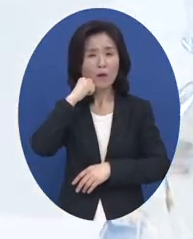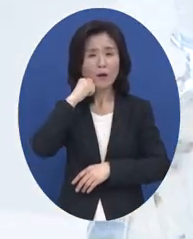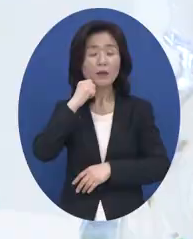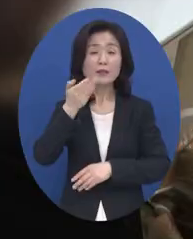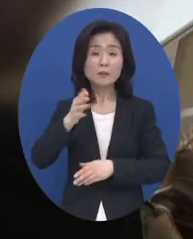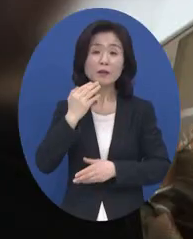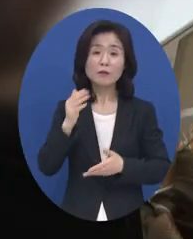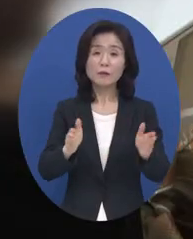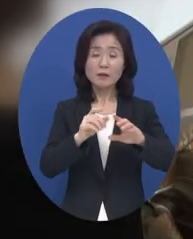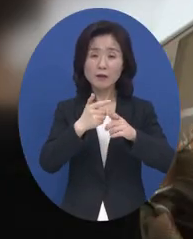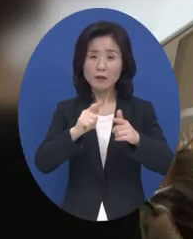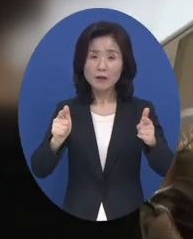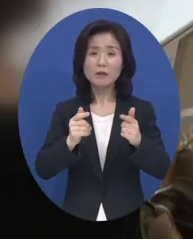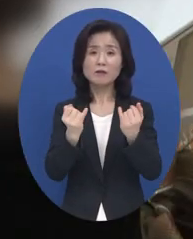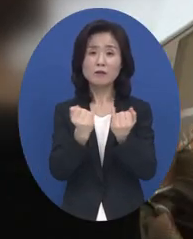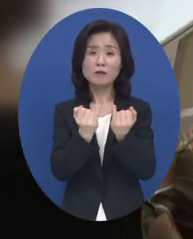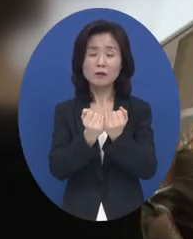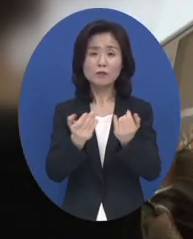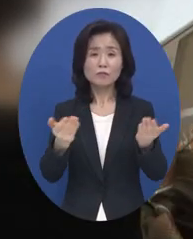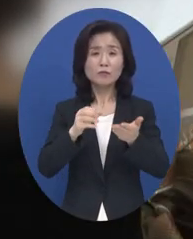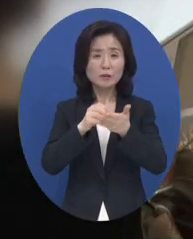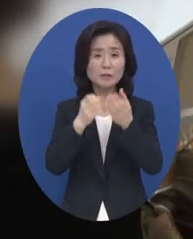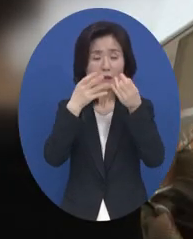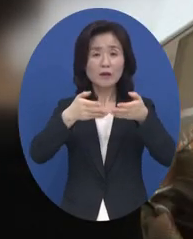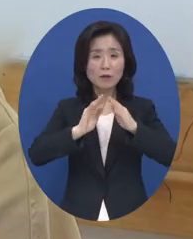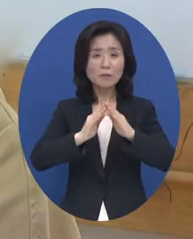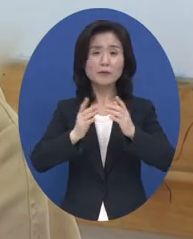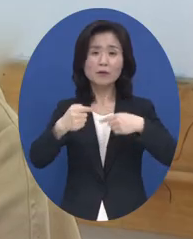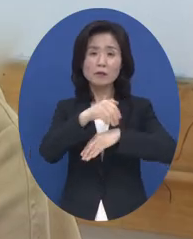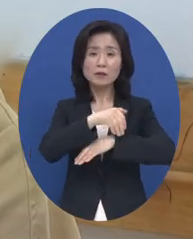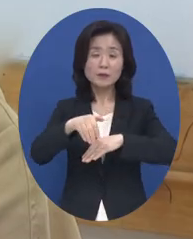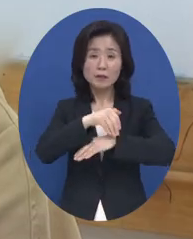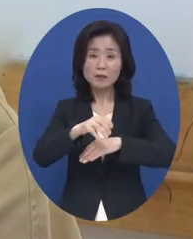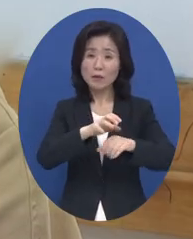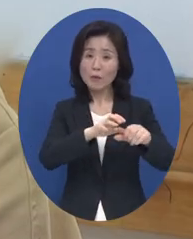경기도의 다양한 여성 취창업 지원 정책들을 활용해